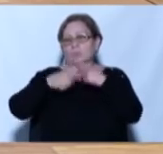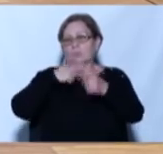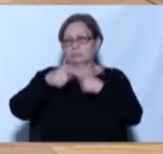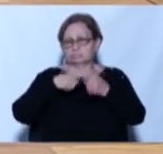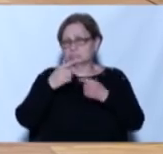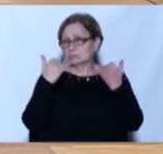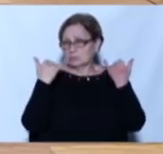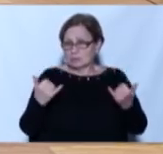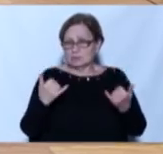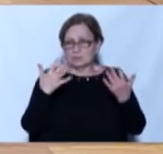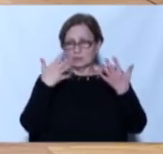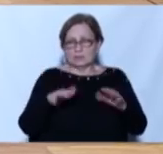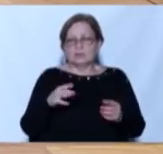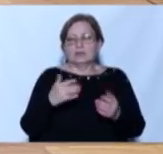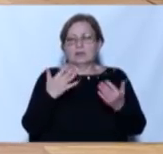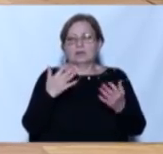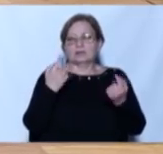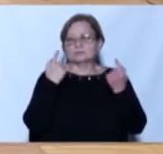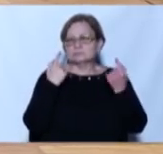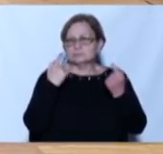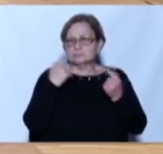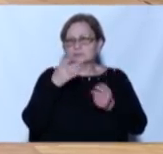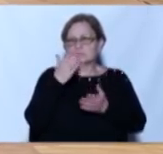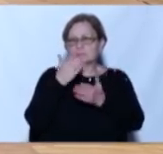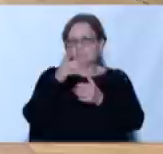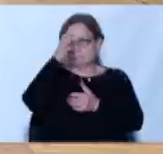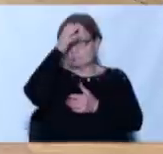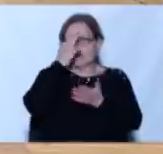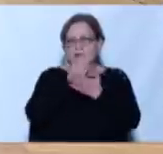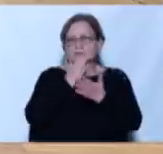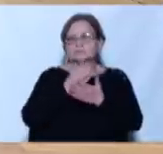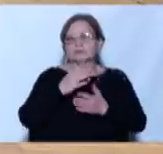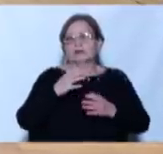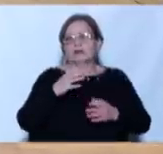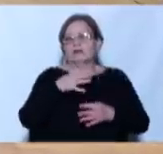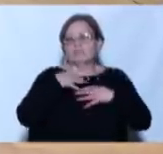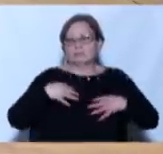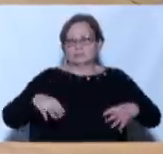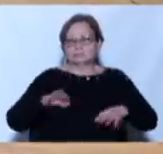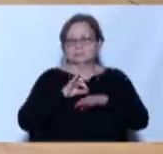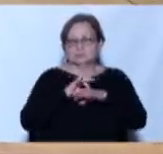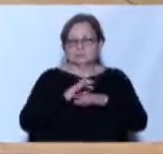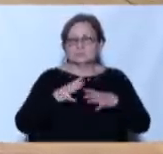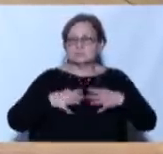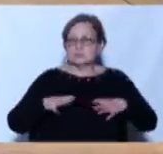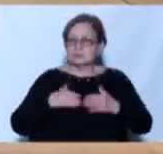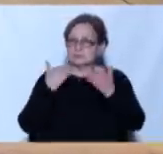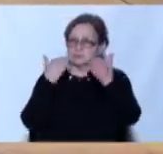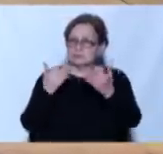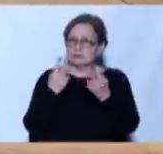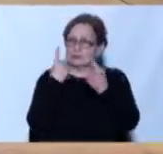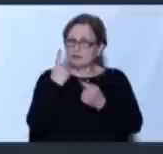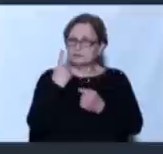ისეთი დიდებული რამ და დიდებული ფენომენი, რასაც ქვია ეფხისტყაოსანი, რაც ესე ვთქვათ ერთი საქართველოს